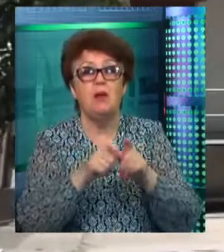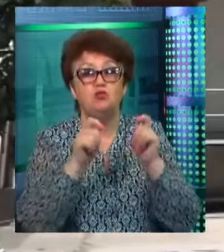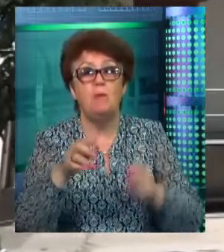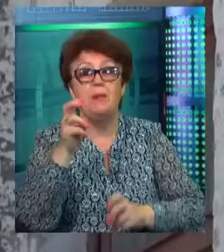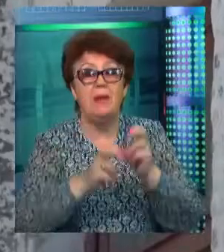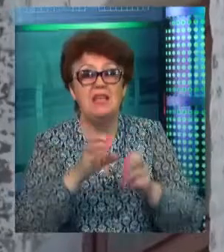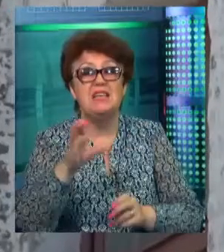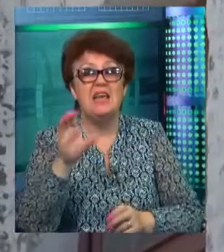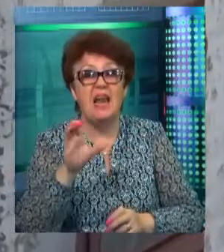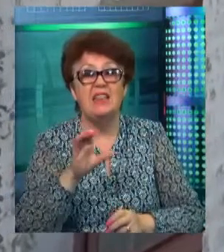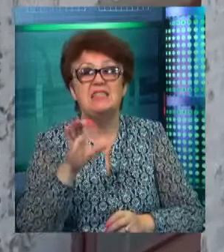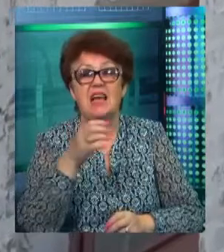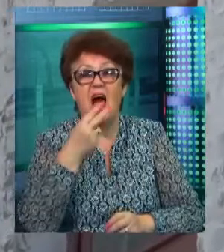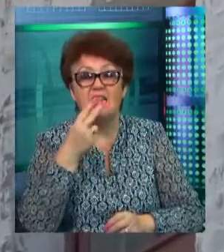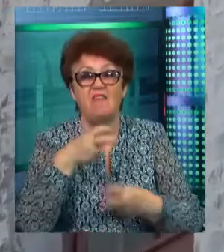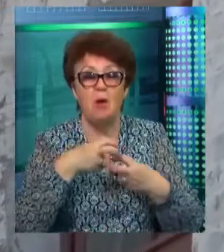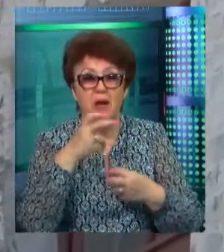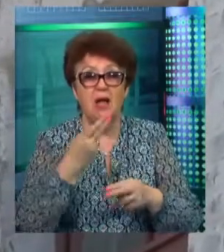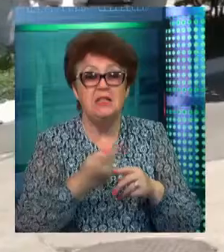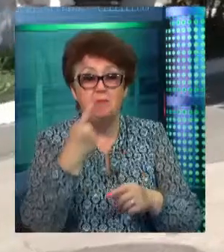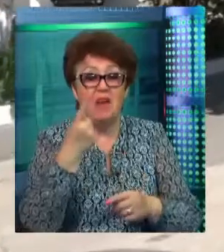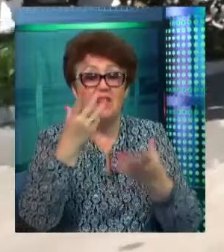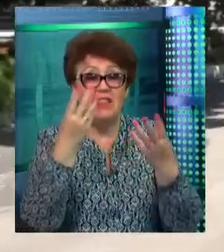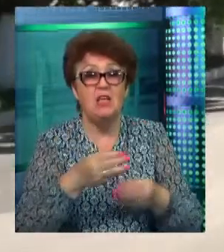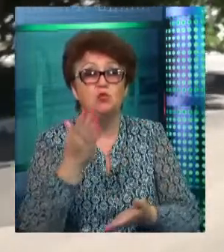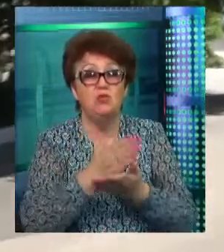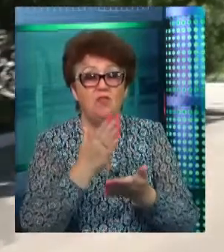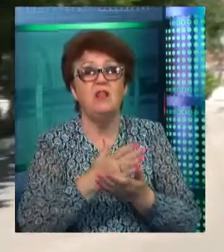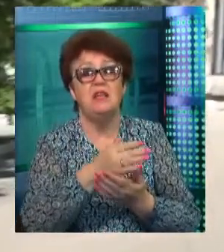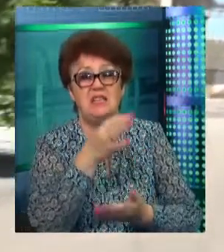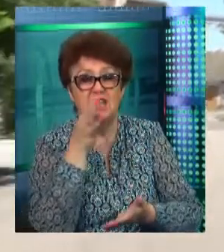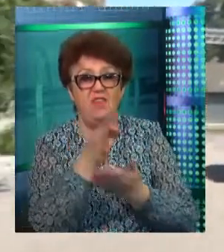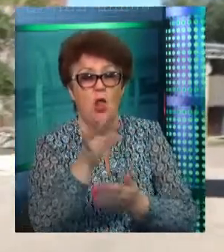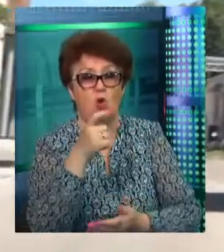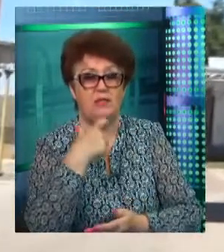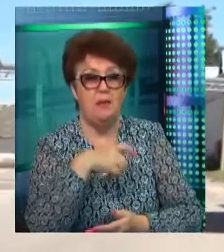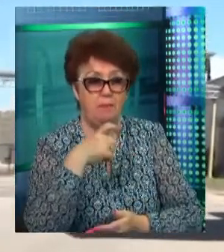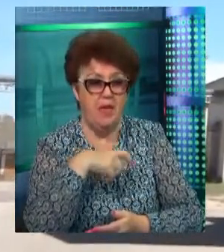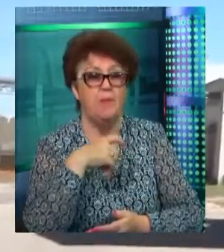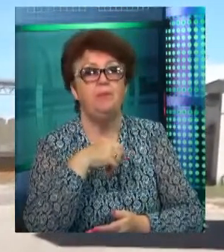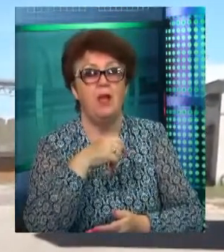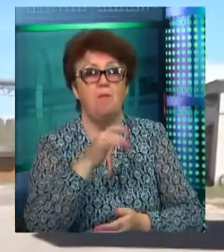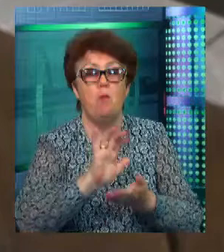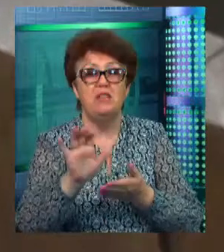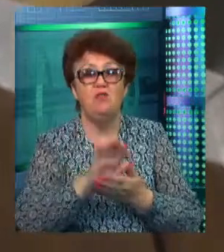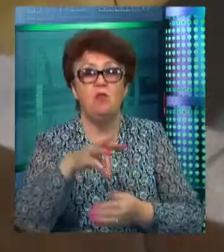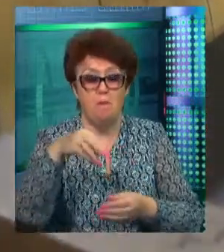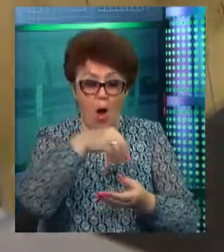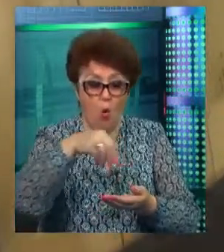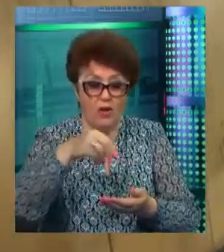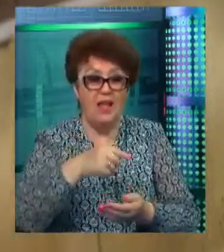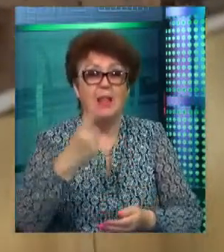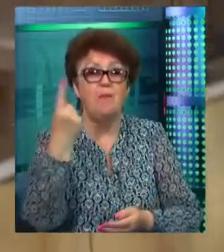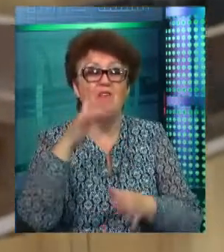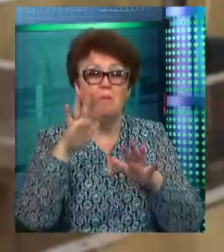сигарет на сигарная фабрика которая с первых дней существования громко заявил о себе по производству махорки она вышла на первое место в